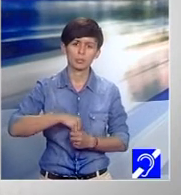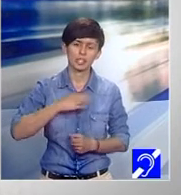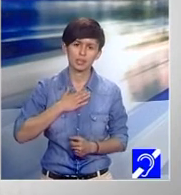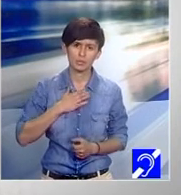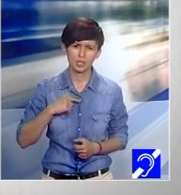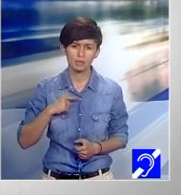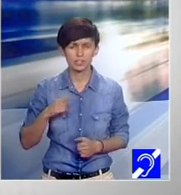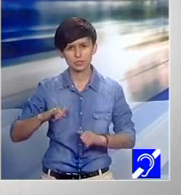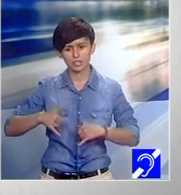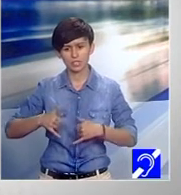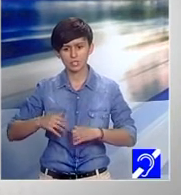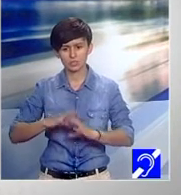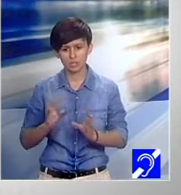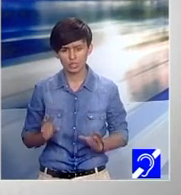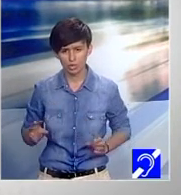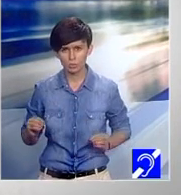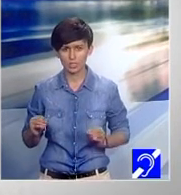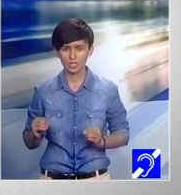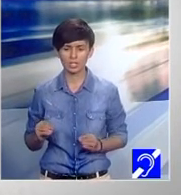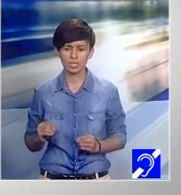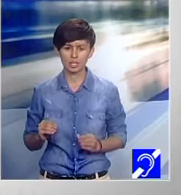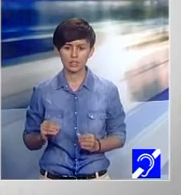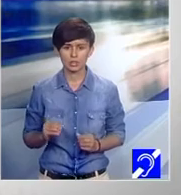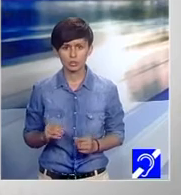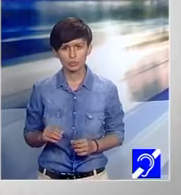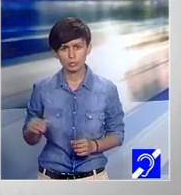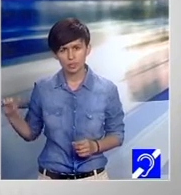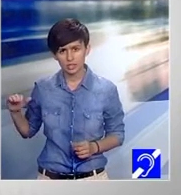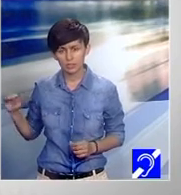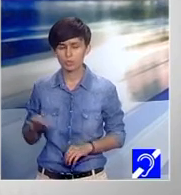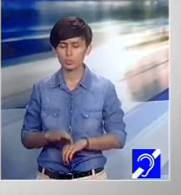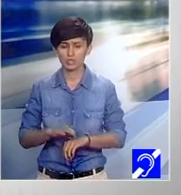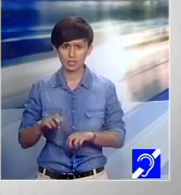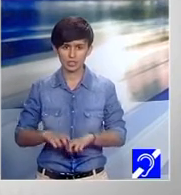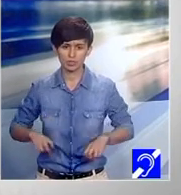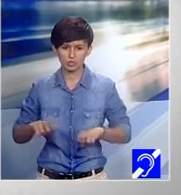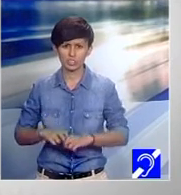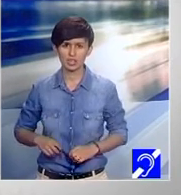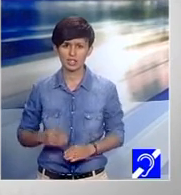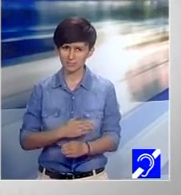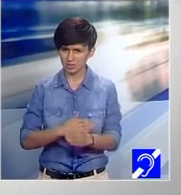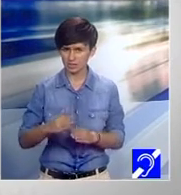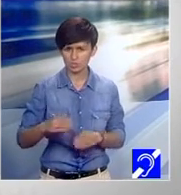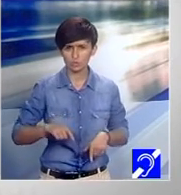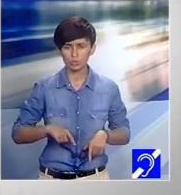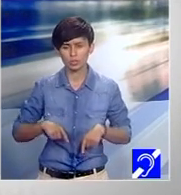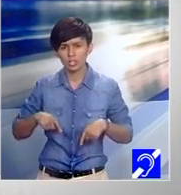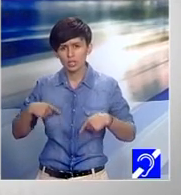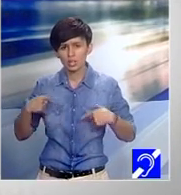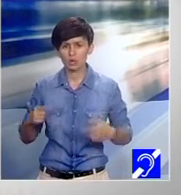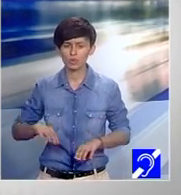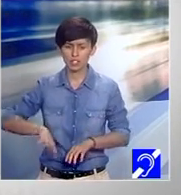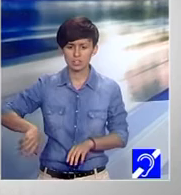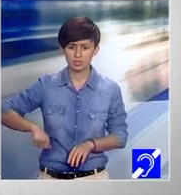sunt cazuri în România cu copii depistați tardiv, o viață furată, spunem noi, din pricina, uitați, a